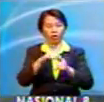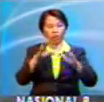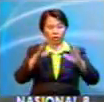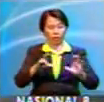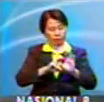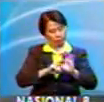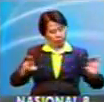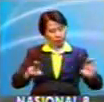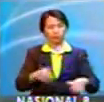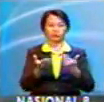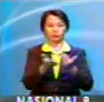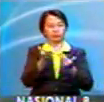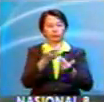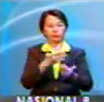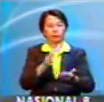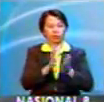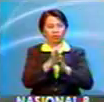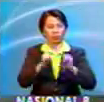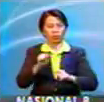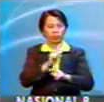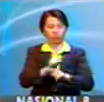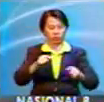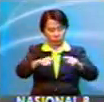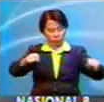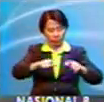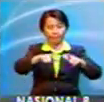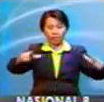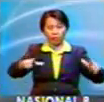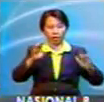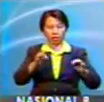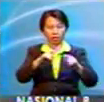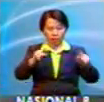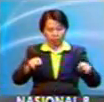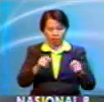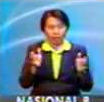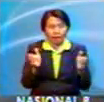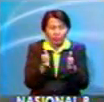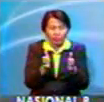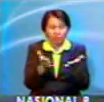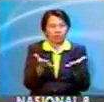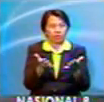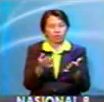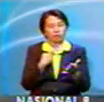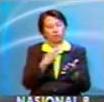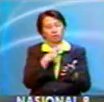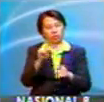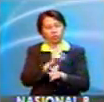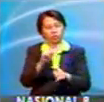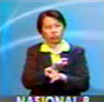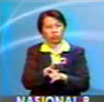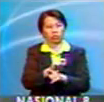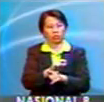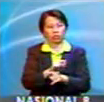yang simple. So kita boleh gunakan ruang yang besar lah. Kalau dia mempunyai ruang yang terhad, konsep taman ni selalunya kita gunakan